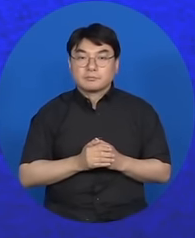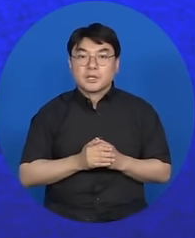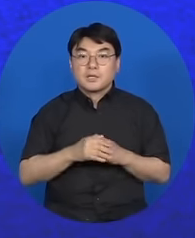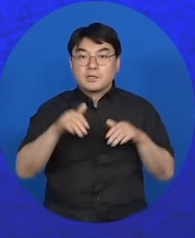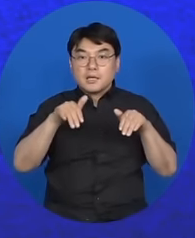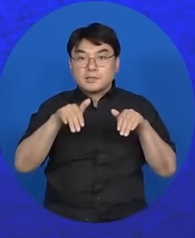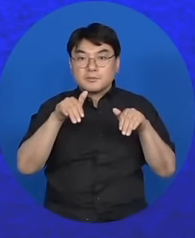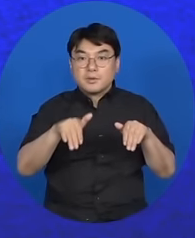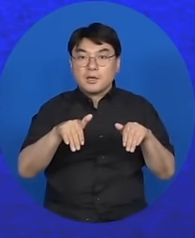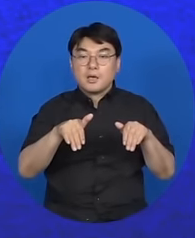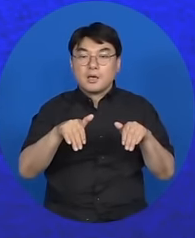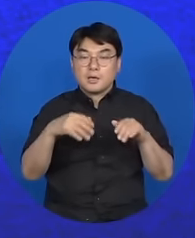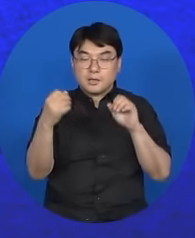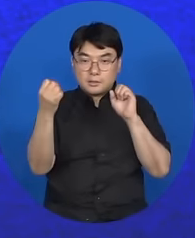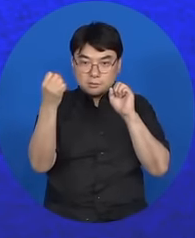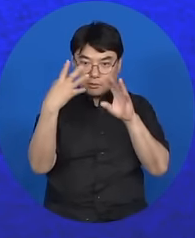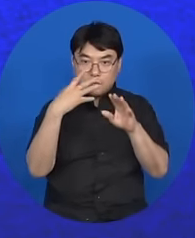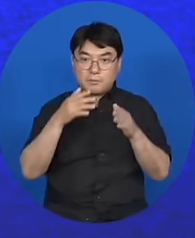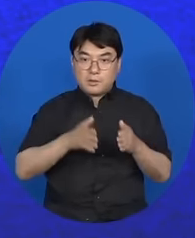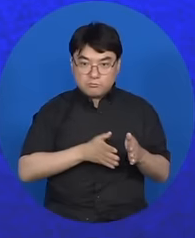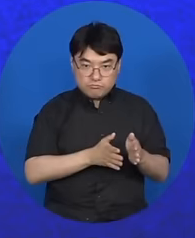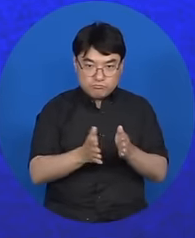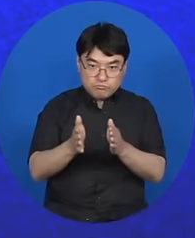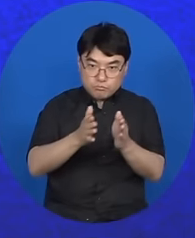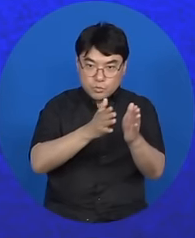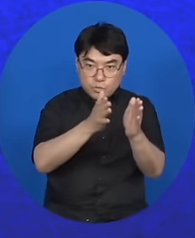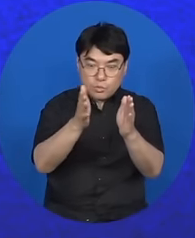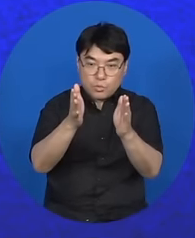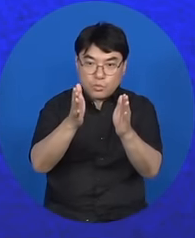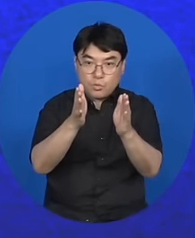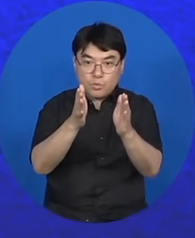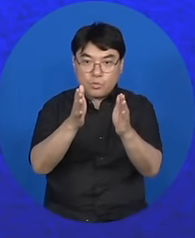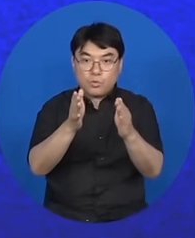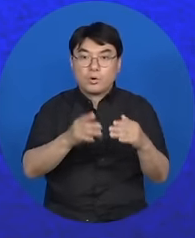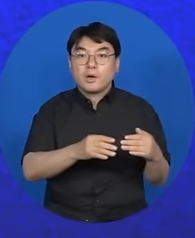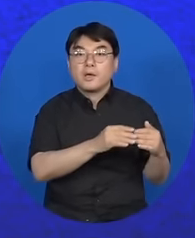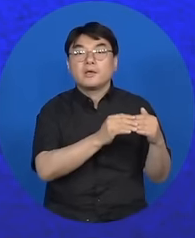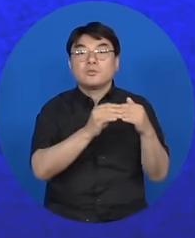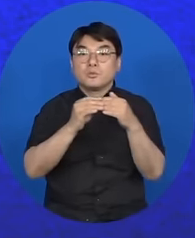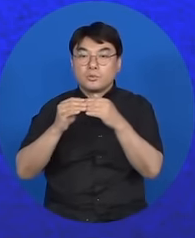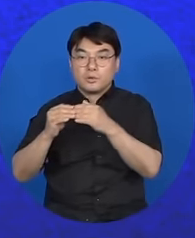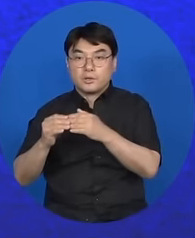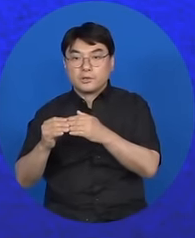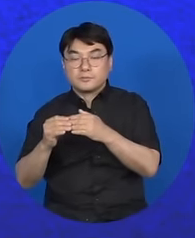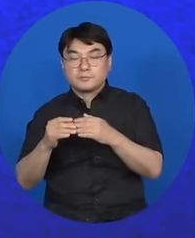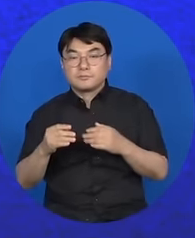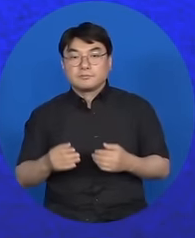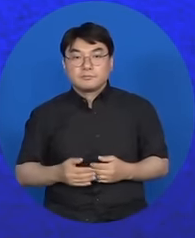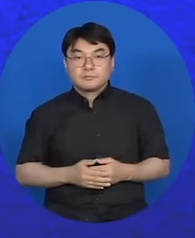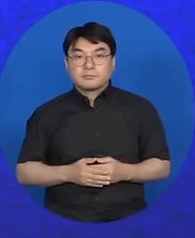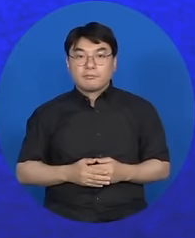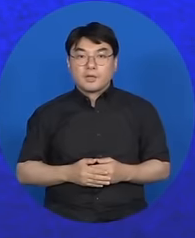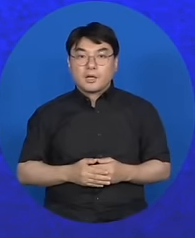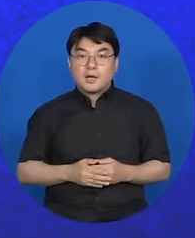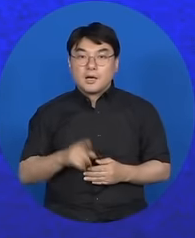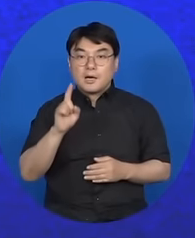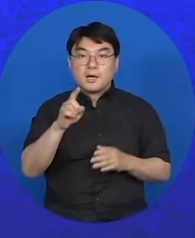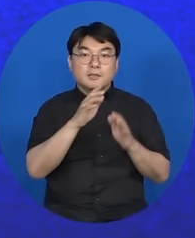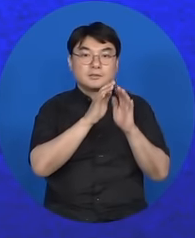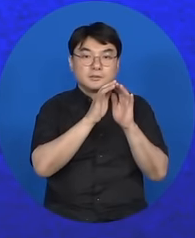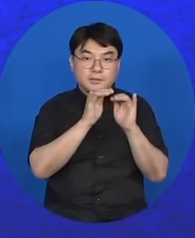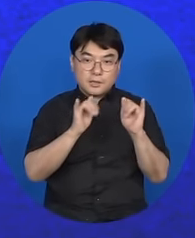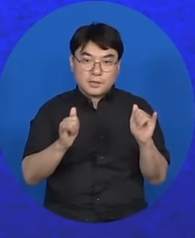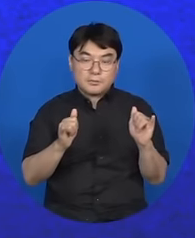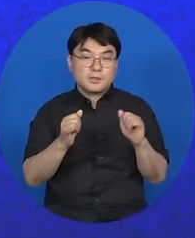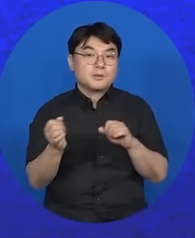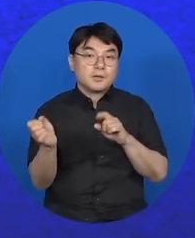응답의 통로로 쓰임받고 있습니다. 전혀 낯선 방향으로 성령이 이끄실 때 순종한 결과 한 사람이 살아나게